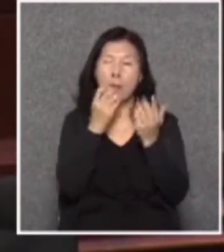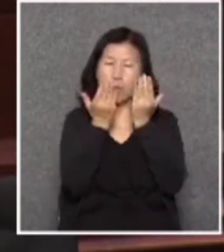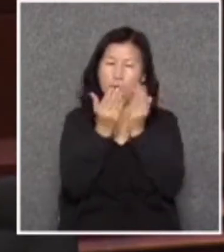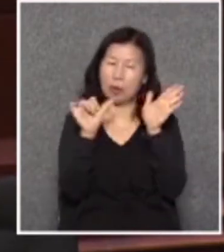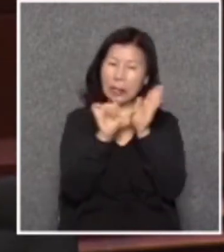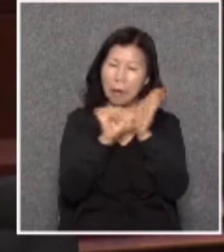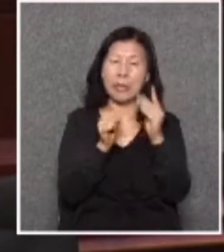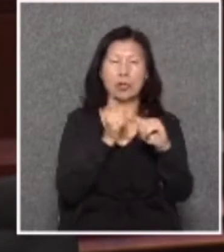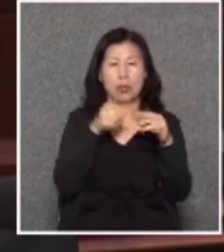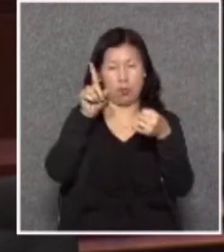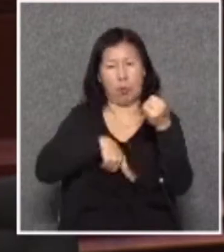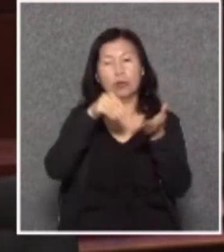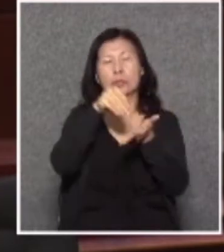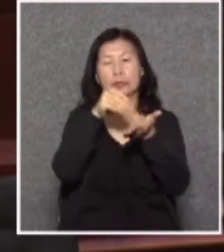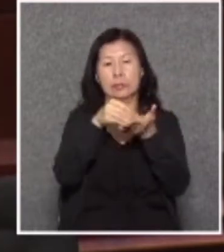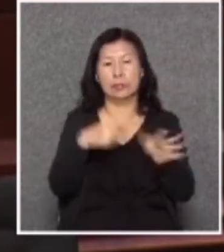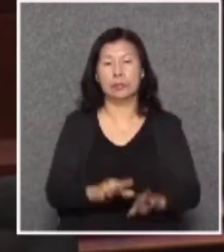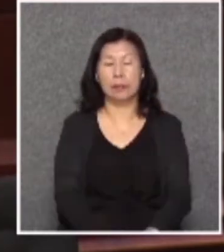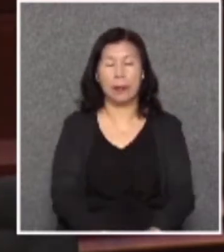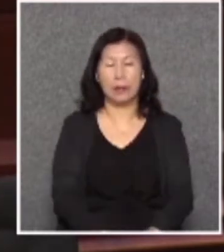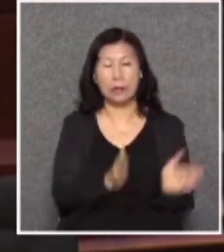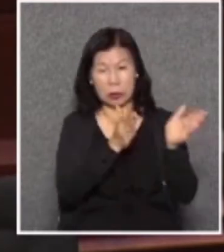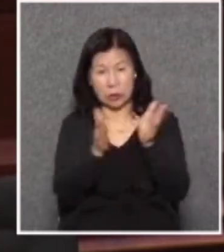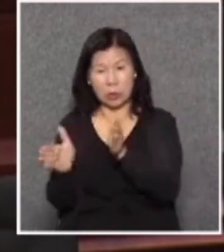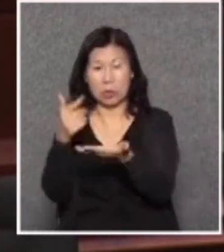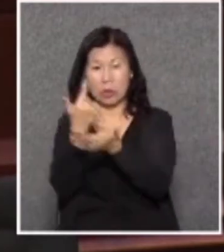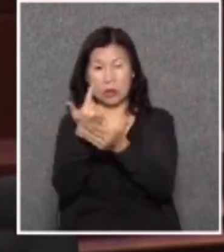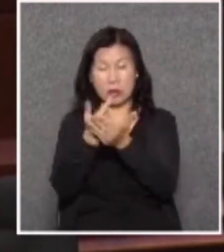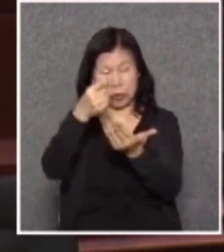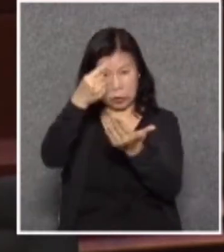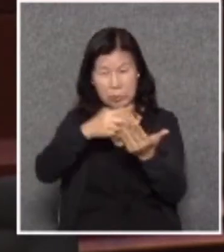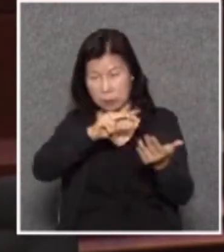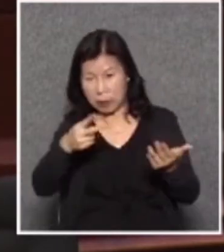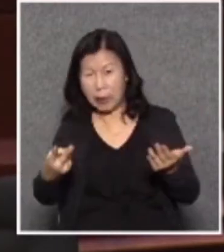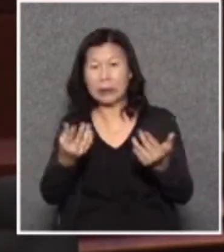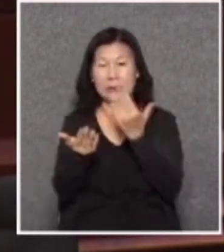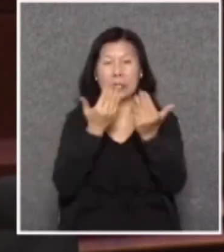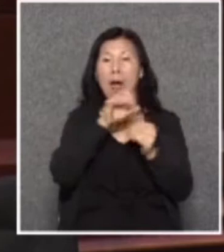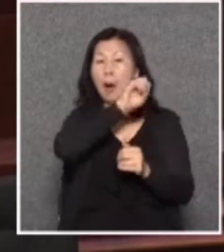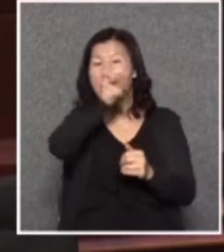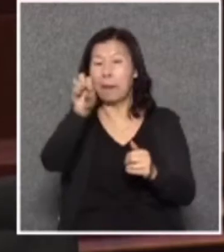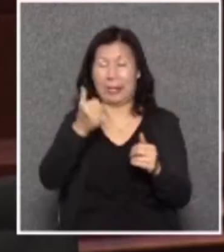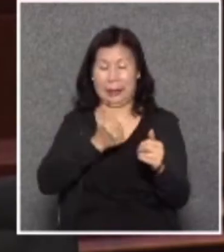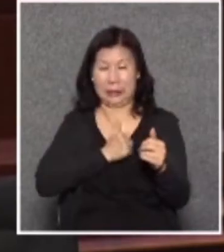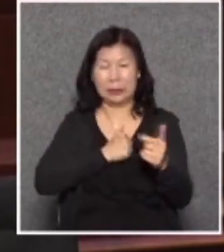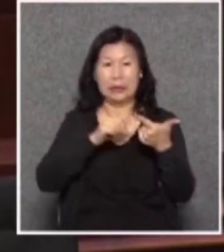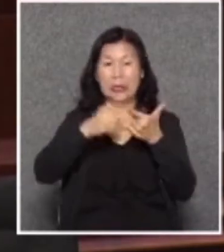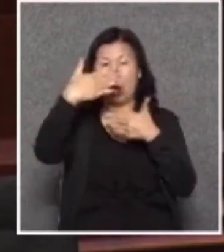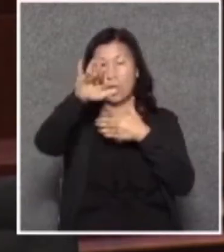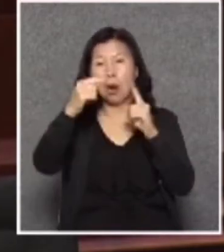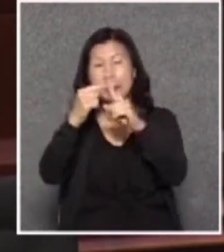要而定的。在處理重要的修訂之前，亦都會諮詢教師和其他持份